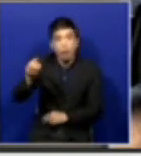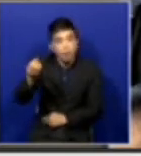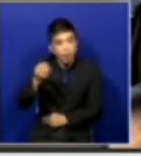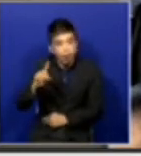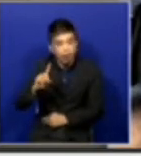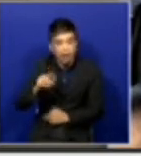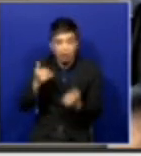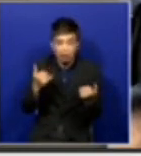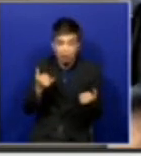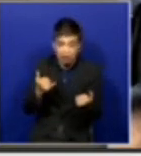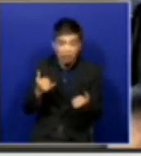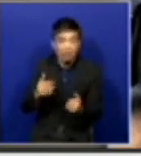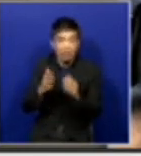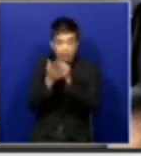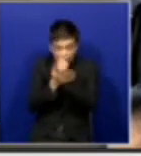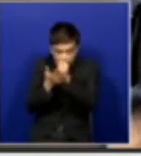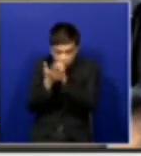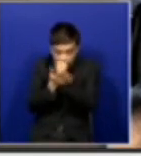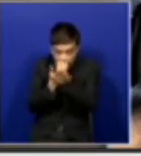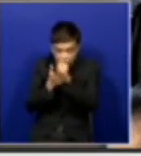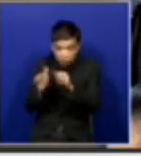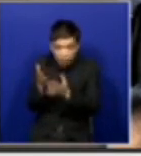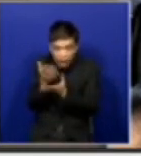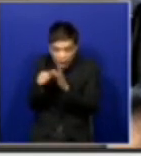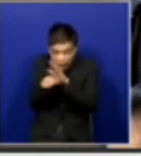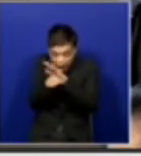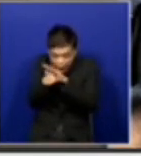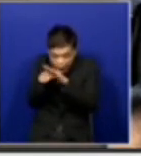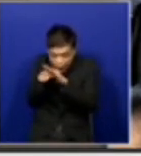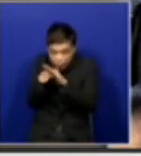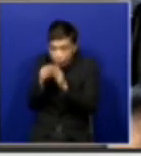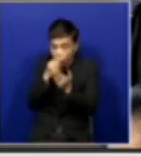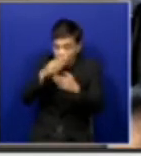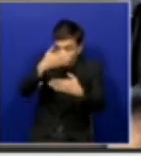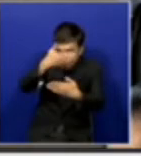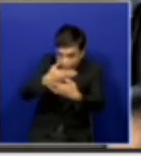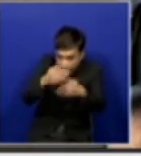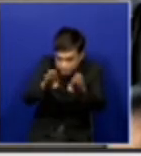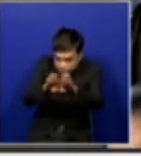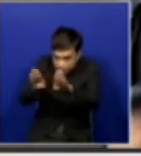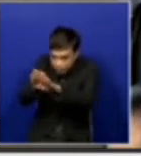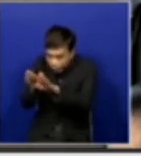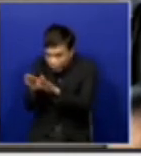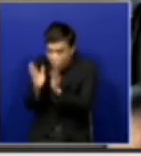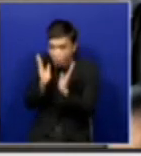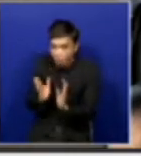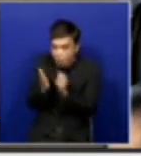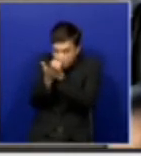ามาประเทศนี้มากขึ้นทางชายแดนซึ่งถูกปิดก็แปลว่า